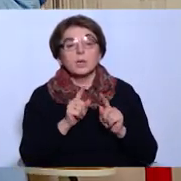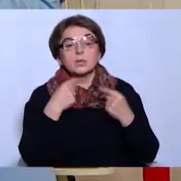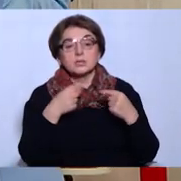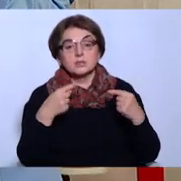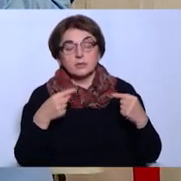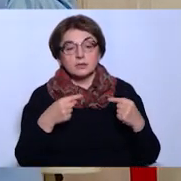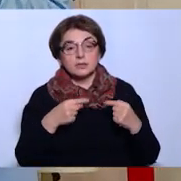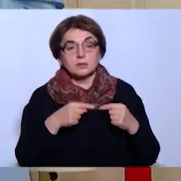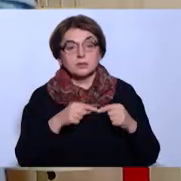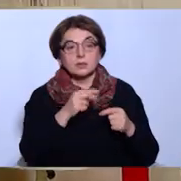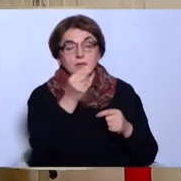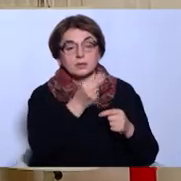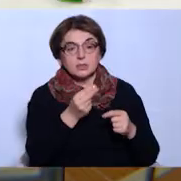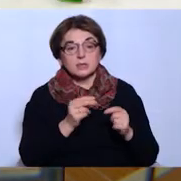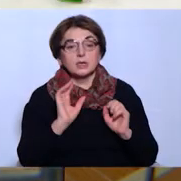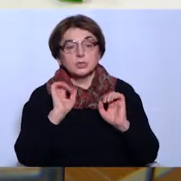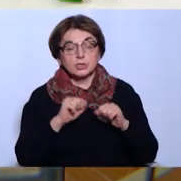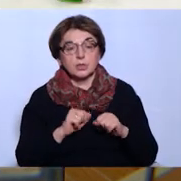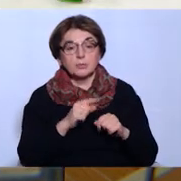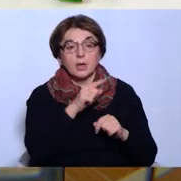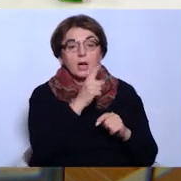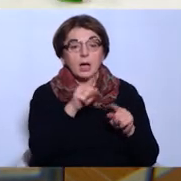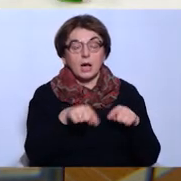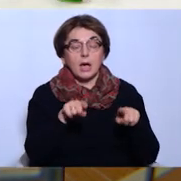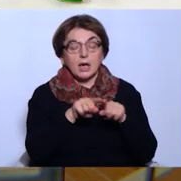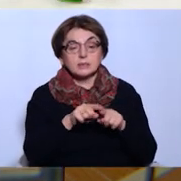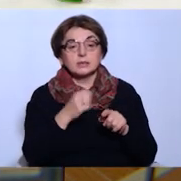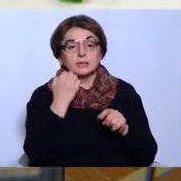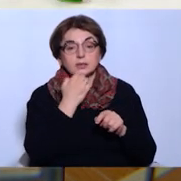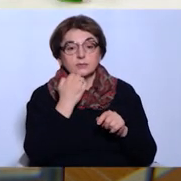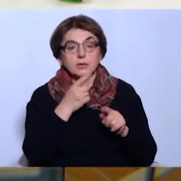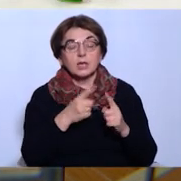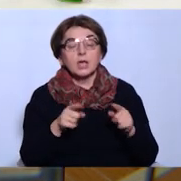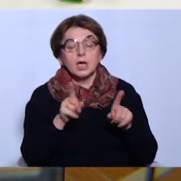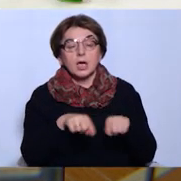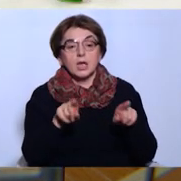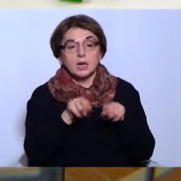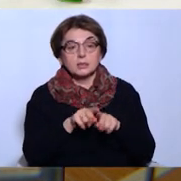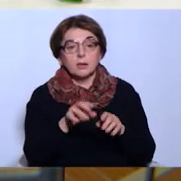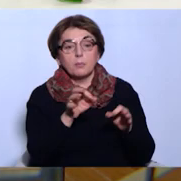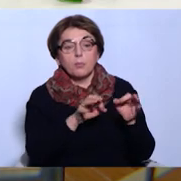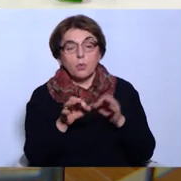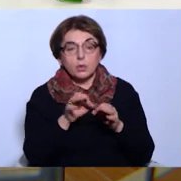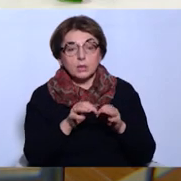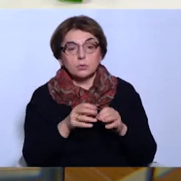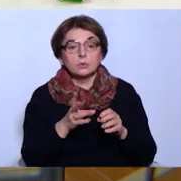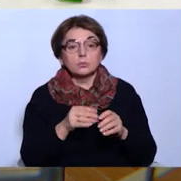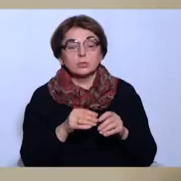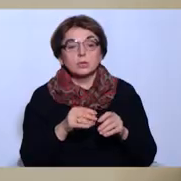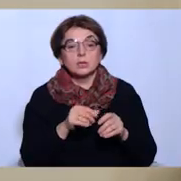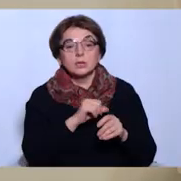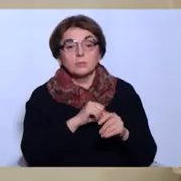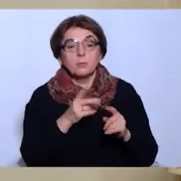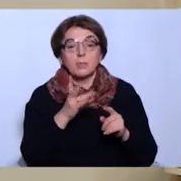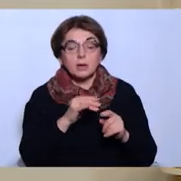სტრუქტურული ფორმულებით შეესაბამება. ასეთ ნივთიერებებს, რომლებსაც აქვთ ერთი და იგივე მოლეკულური, მაგრამ განსხვავებული